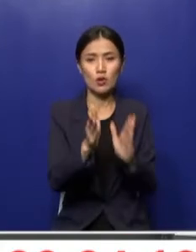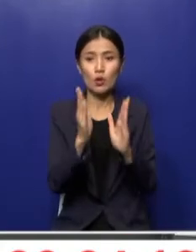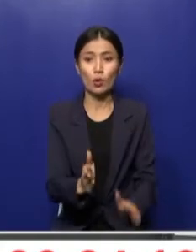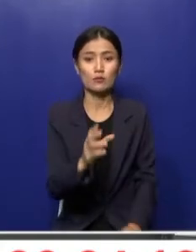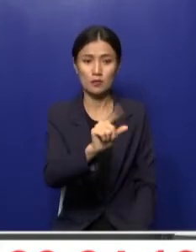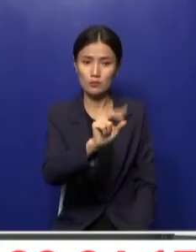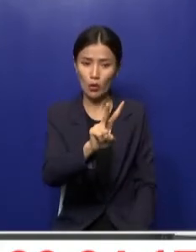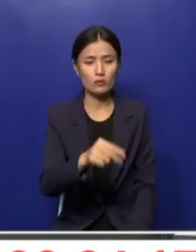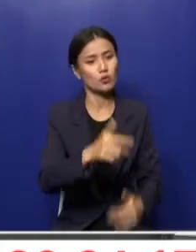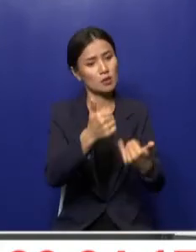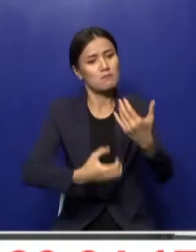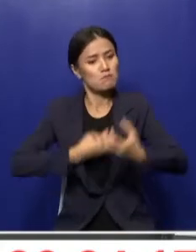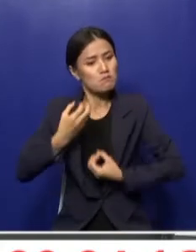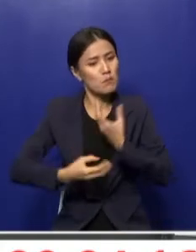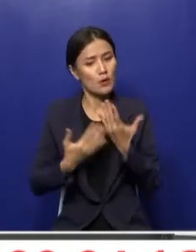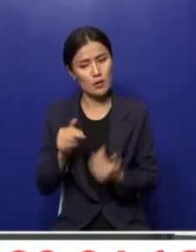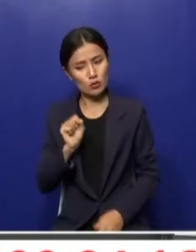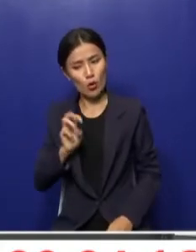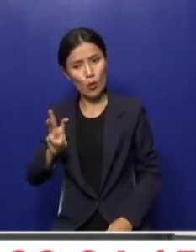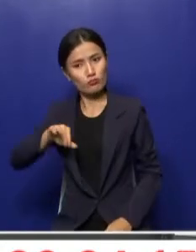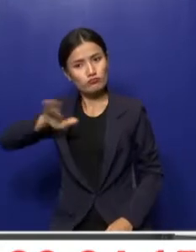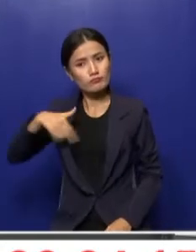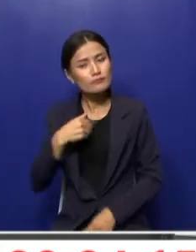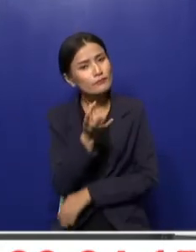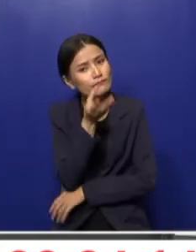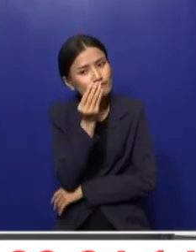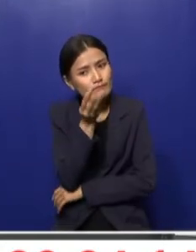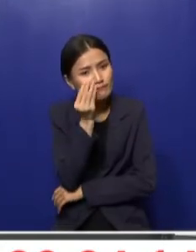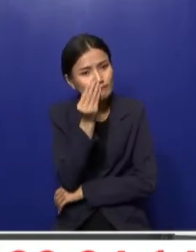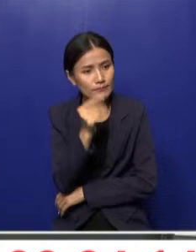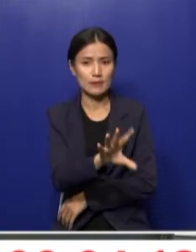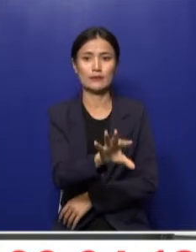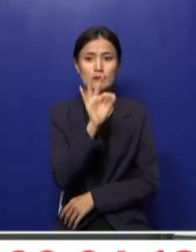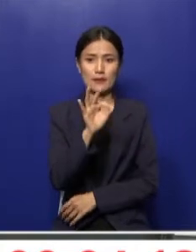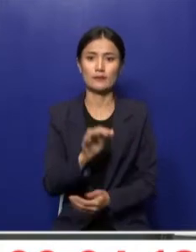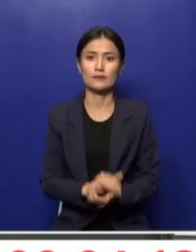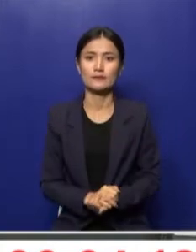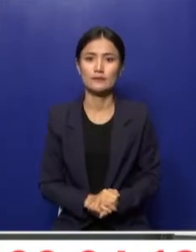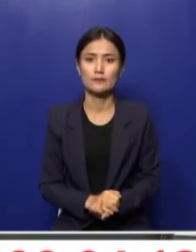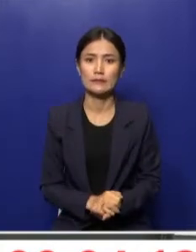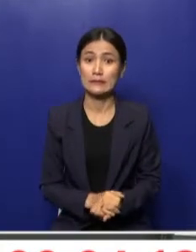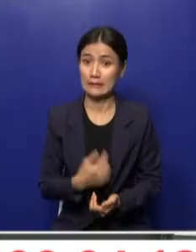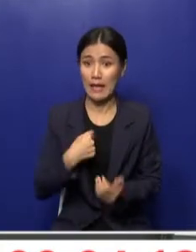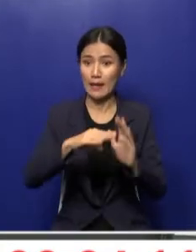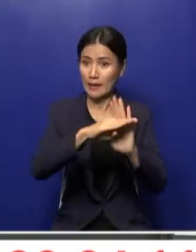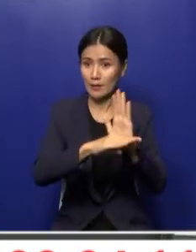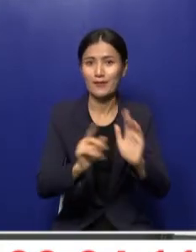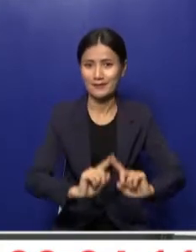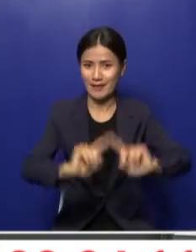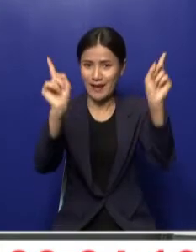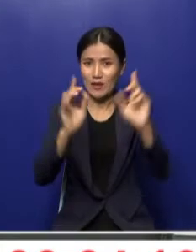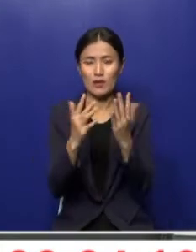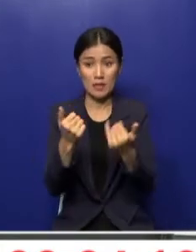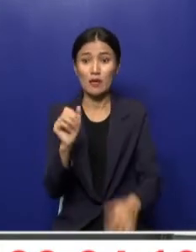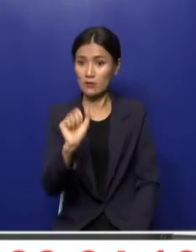ครับว่าจะเลือกบุคคลใดบุคคลหนึ่งซึ่งผมเรียนแล้วว่าแตกต่างไปจากขบวนการเห็นชอบซึ่งแน่นอนแล้วว่าสมาชิก